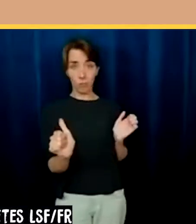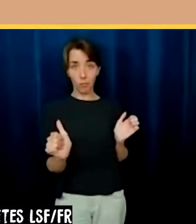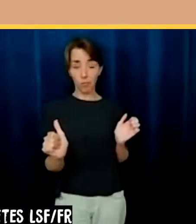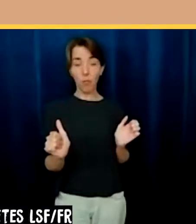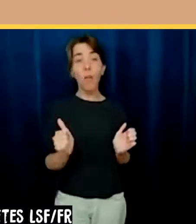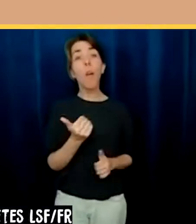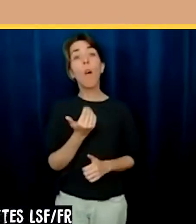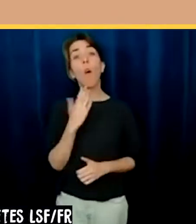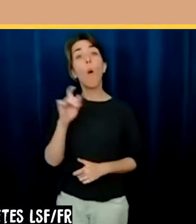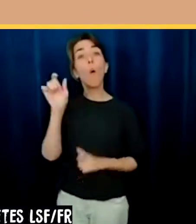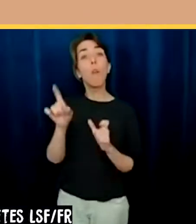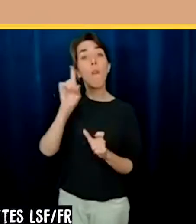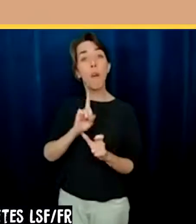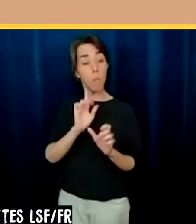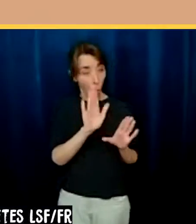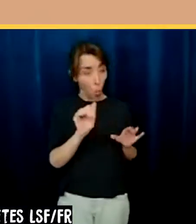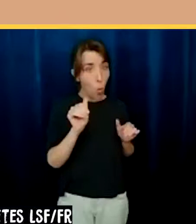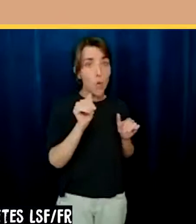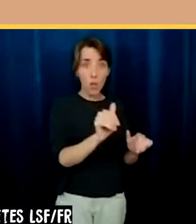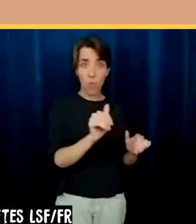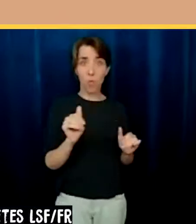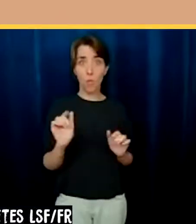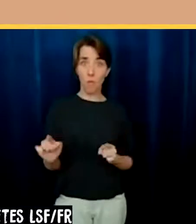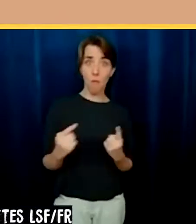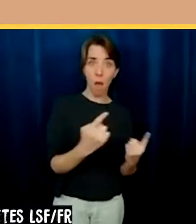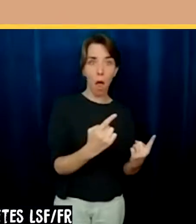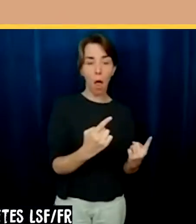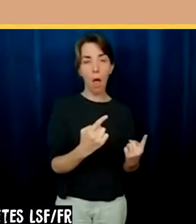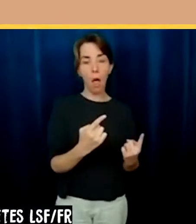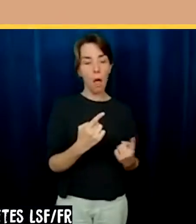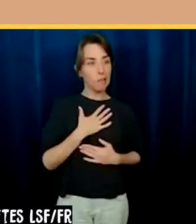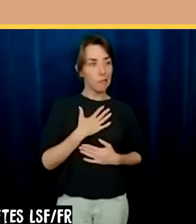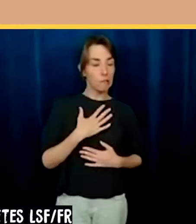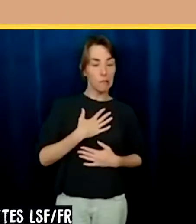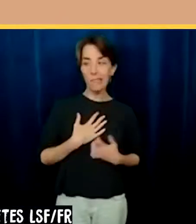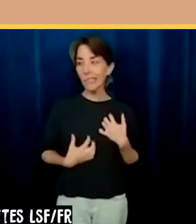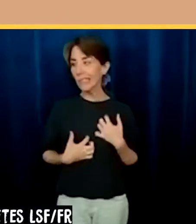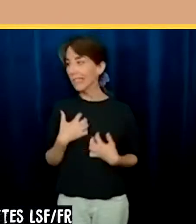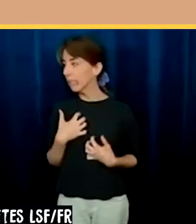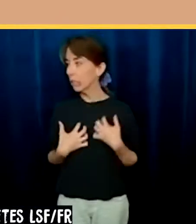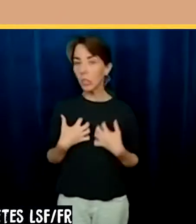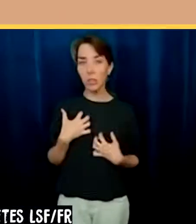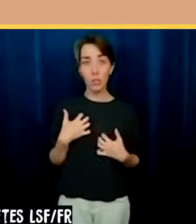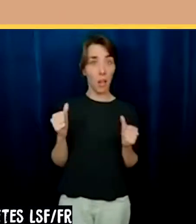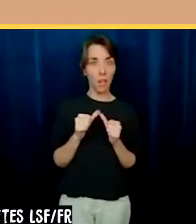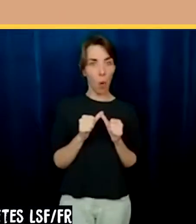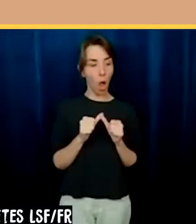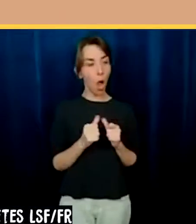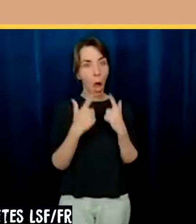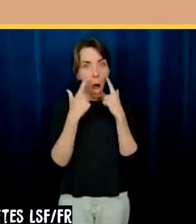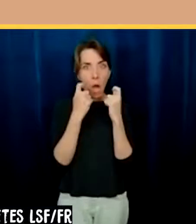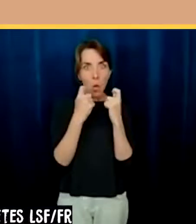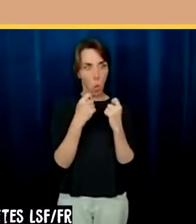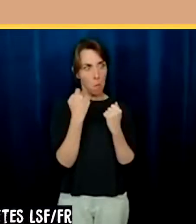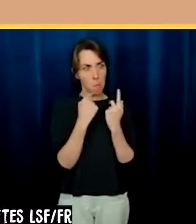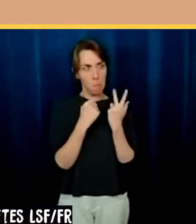elles appréhendent tellement qu'elles vont prendre énormément de précautions, ce qui ajoute une charge mentale supplémentaire. Et un